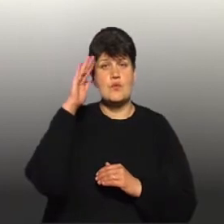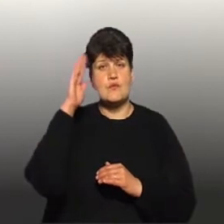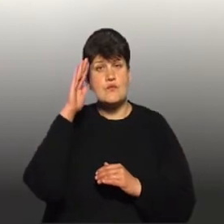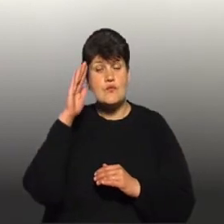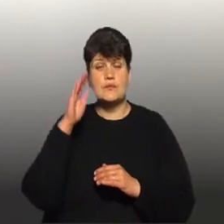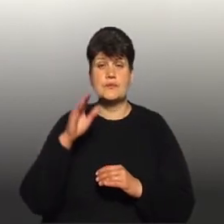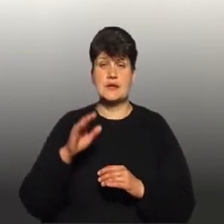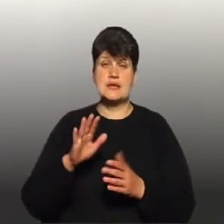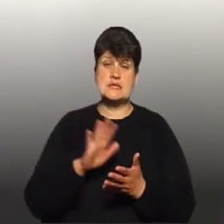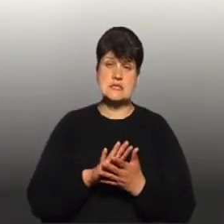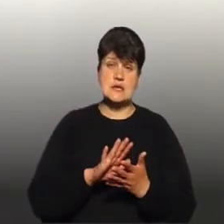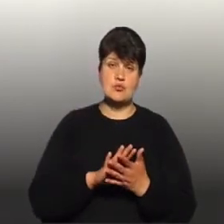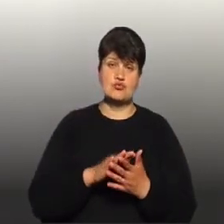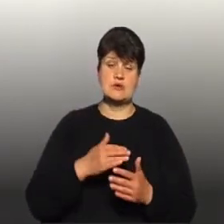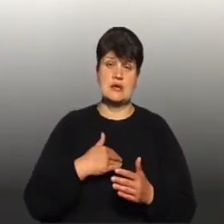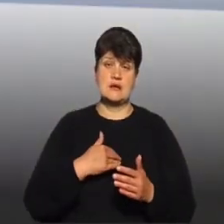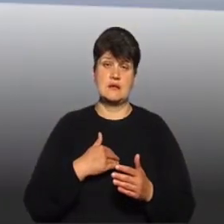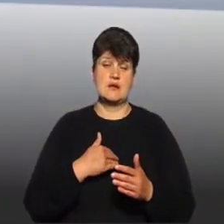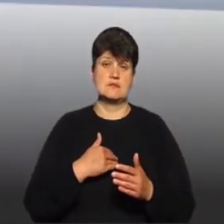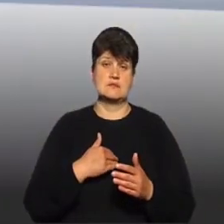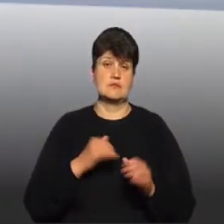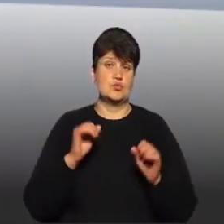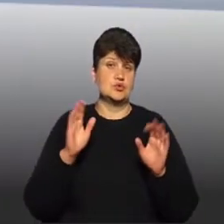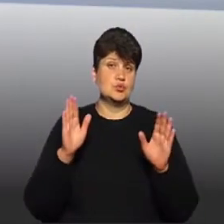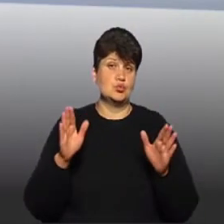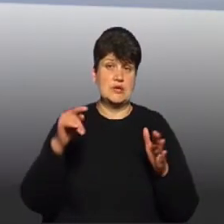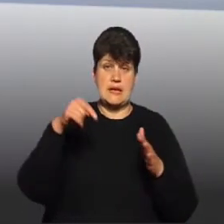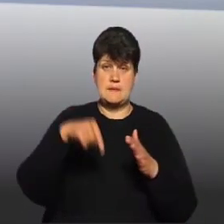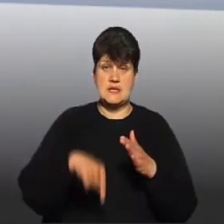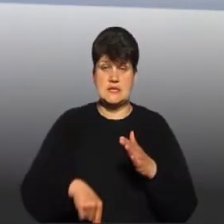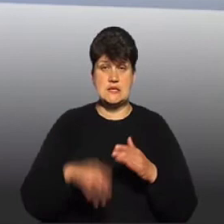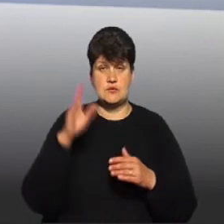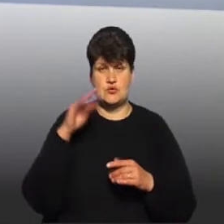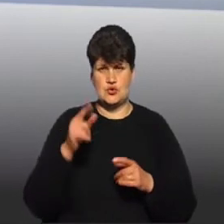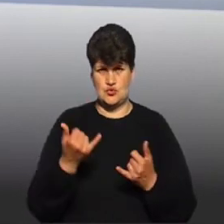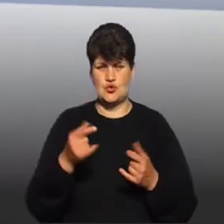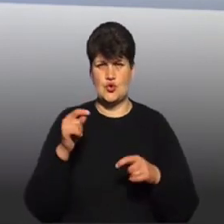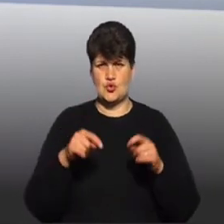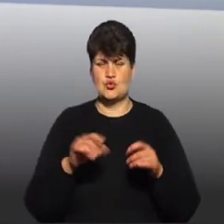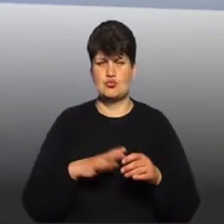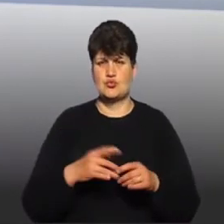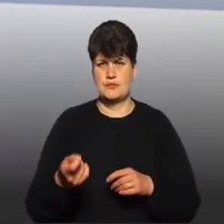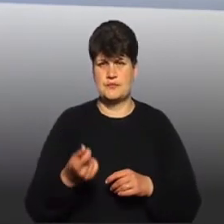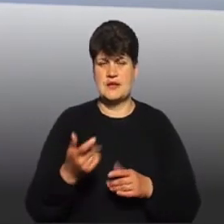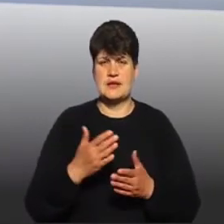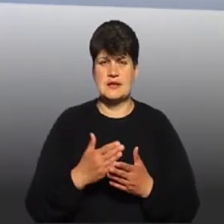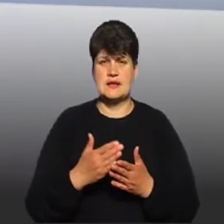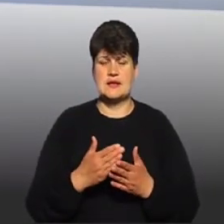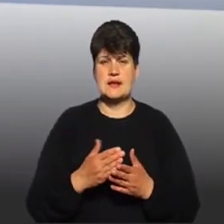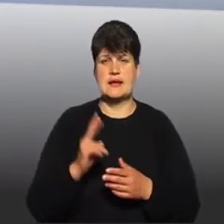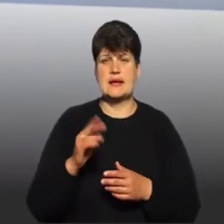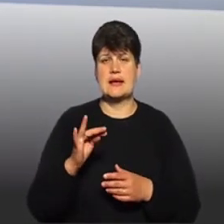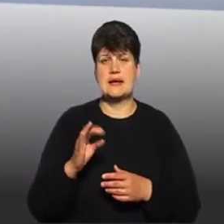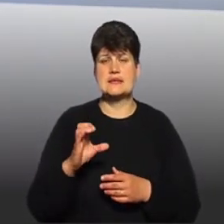забруднення нам підземних вод. До речі, сьогодні був дощик такий невеличкий, але він був. Є таке словосполучення «кислотний дощ». Це взагалі